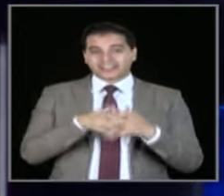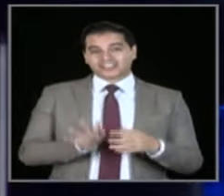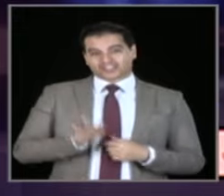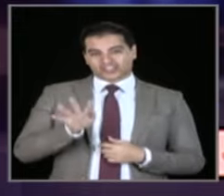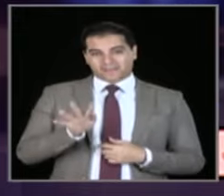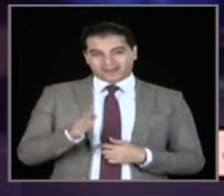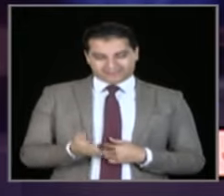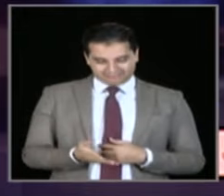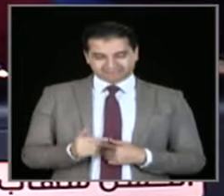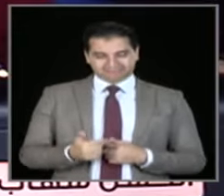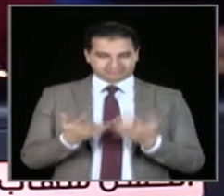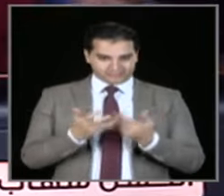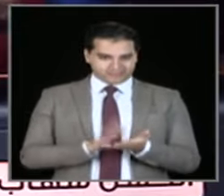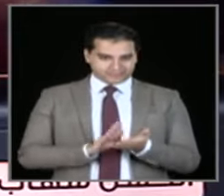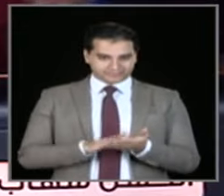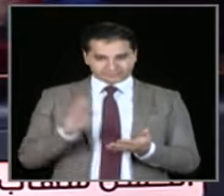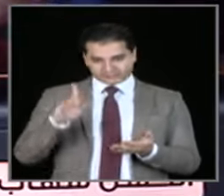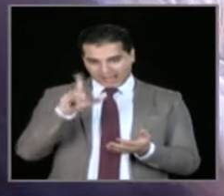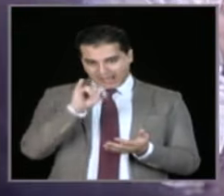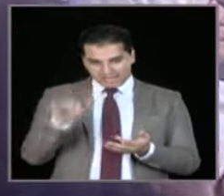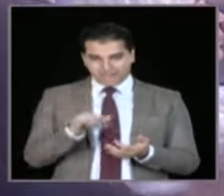نحيي سلمى ومحمد، محمد وسلمى.